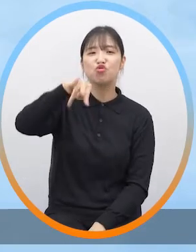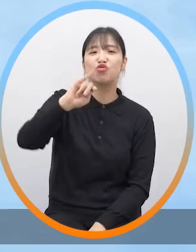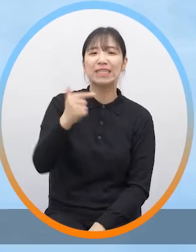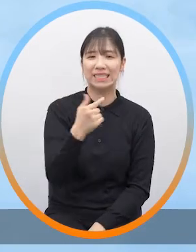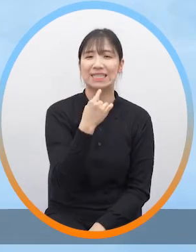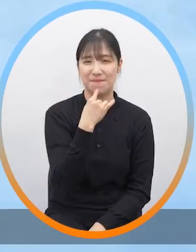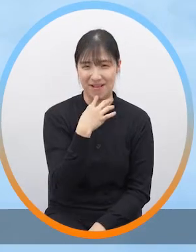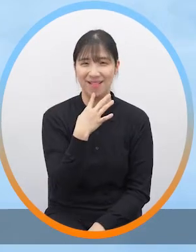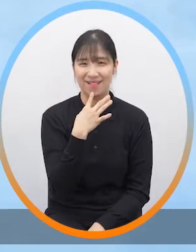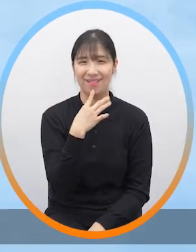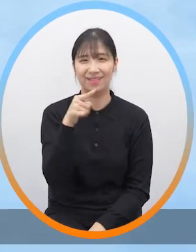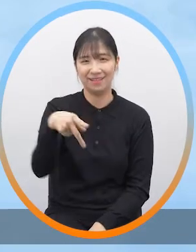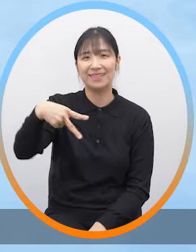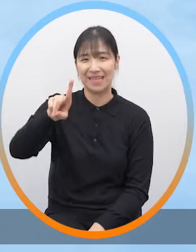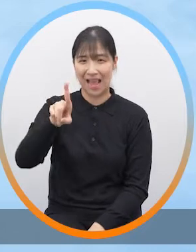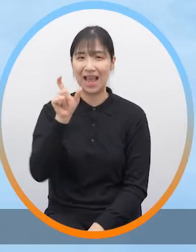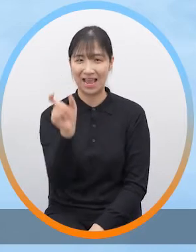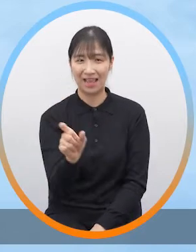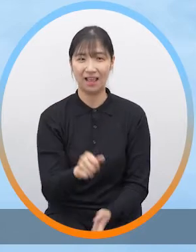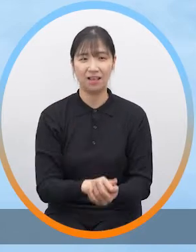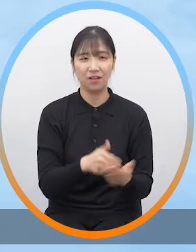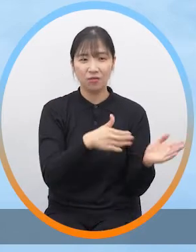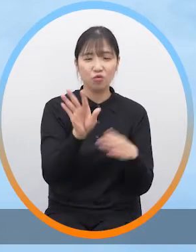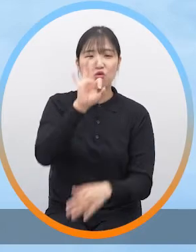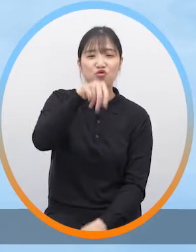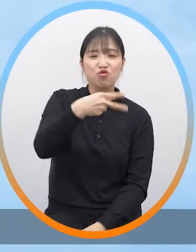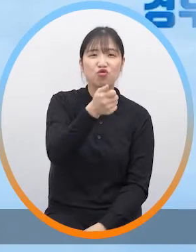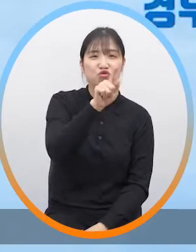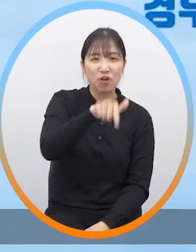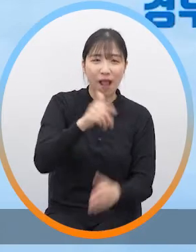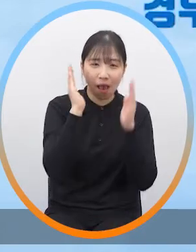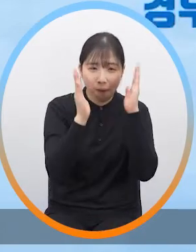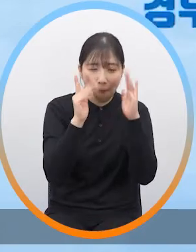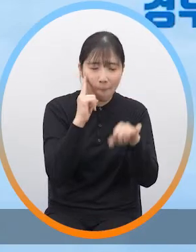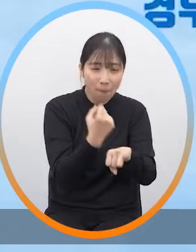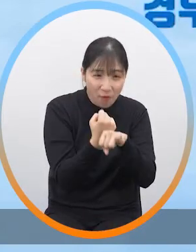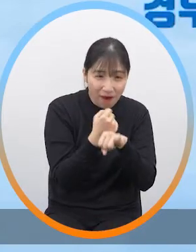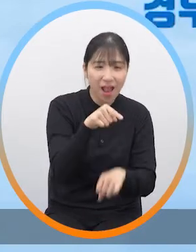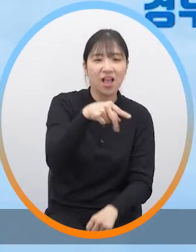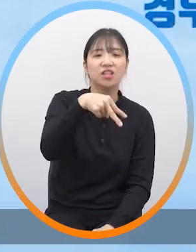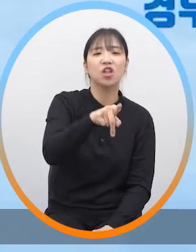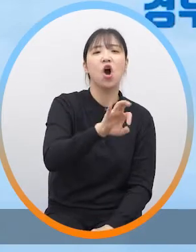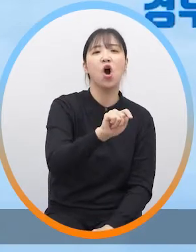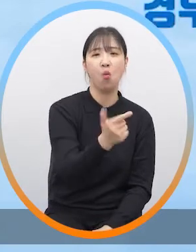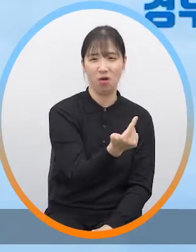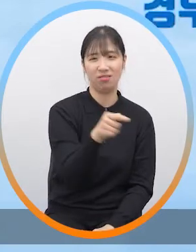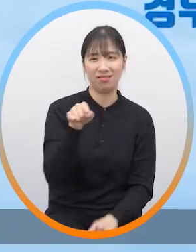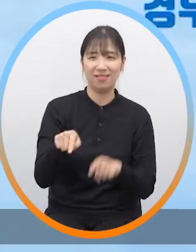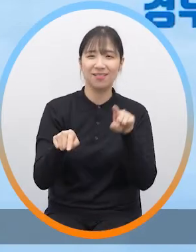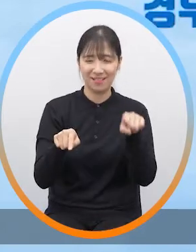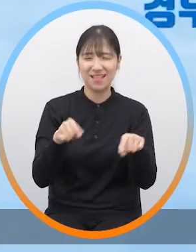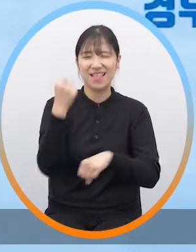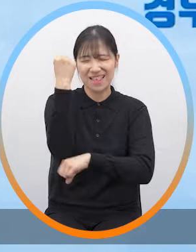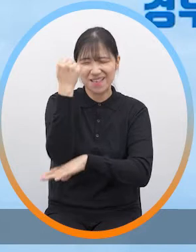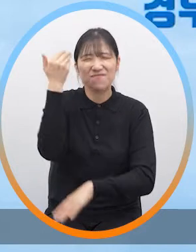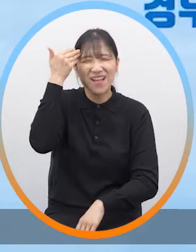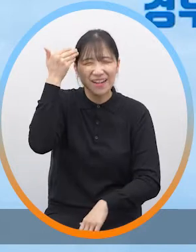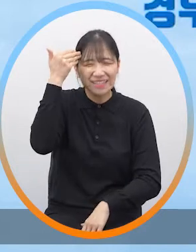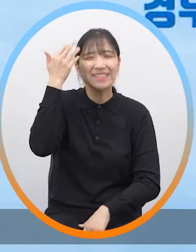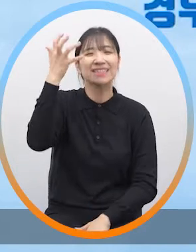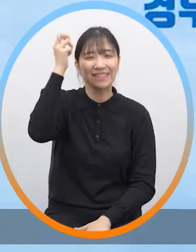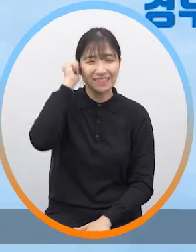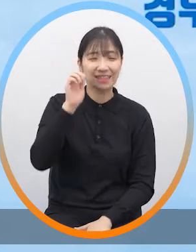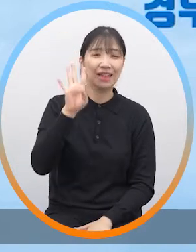사자가 붙습니다. 그리고 유학자들의 경우는 서원이 붙습니다. 이런 거는 그냥 상식으로 좀